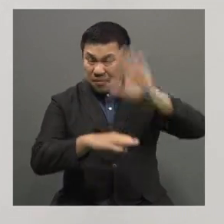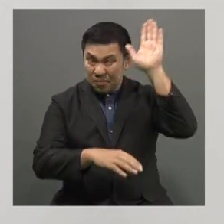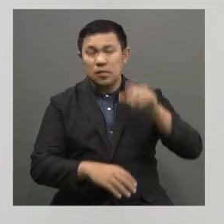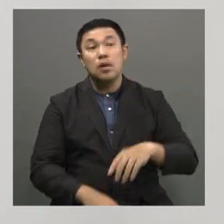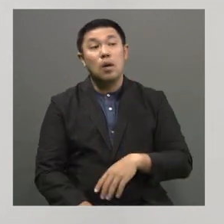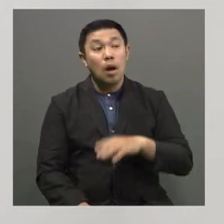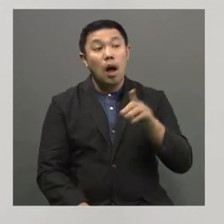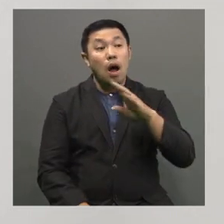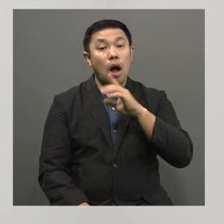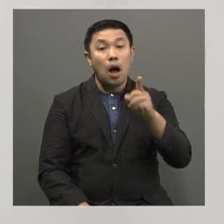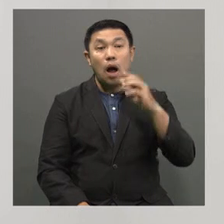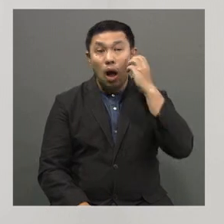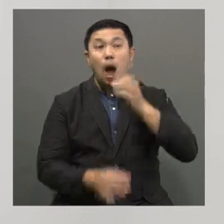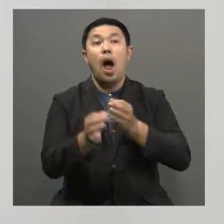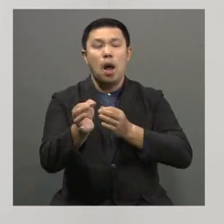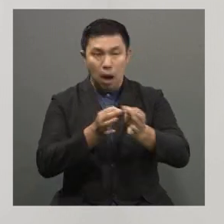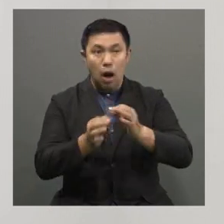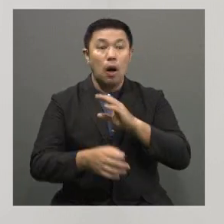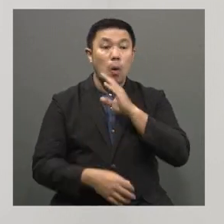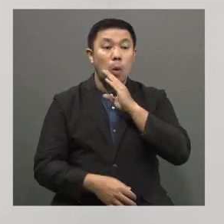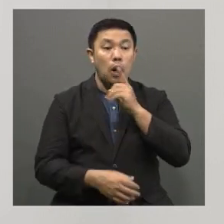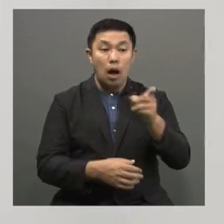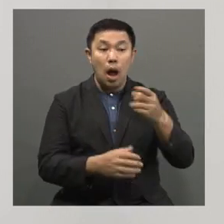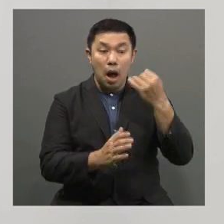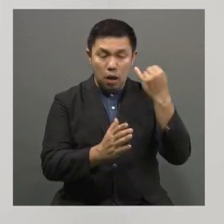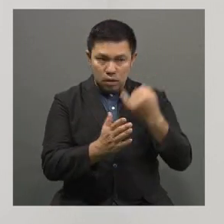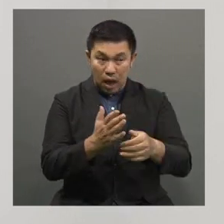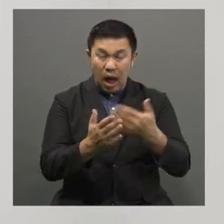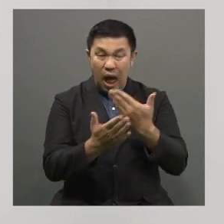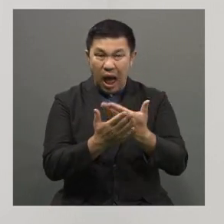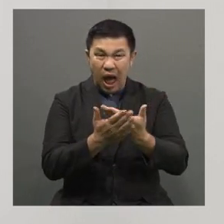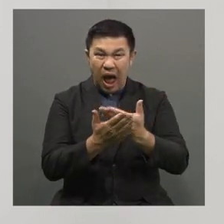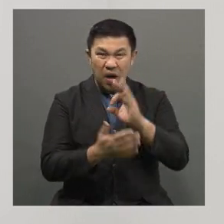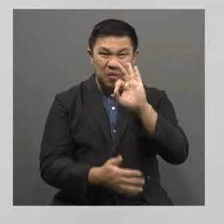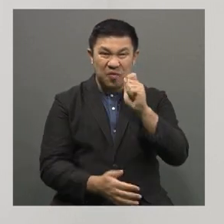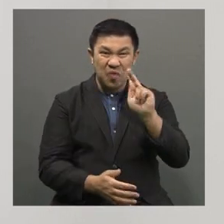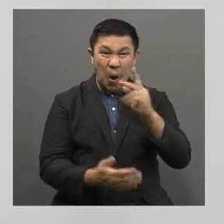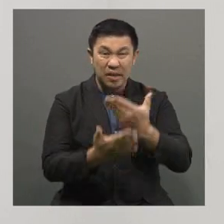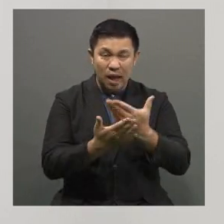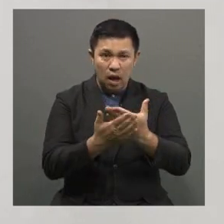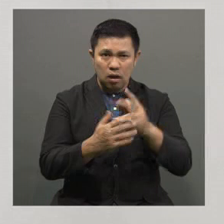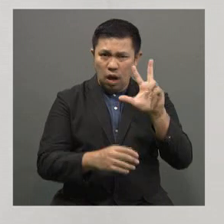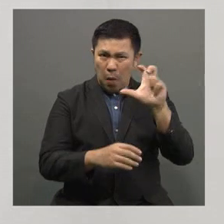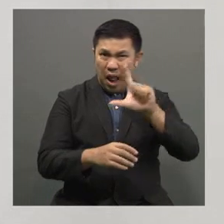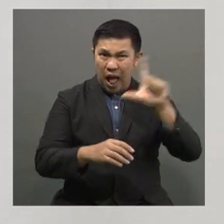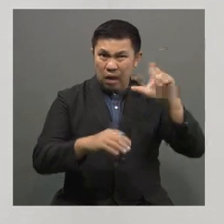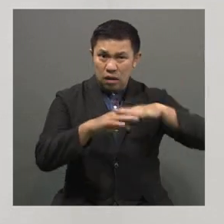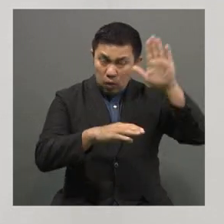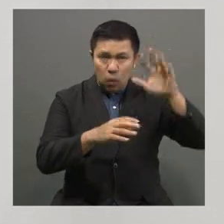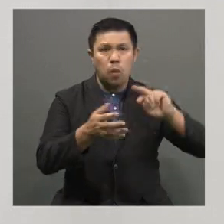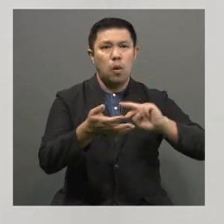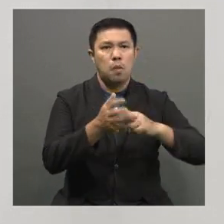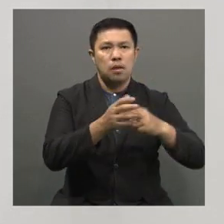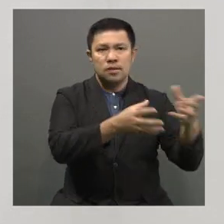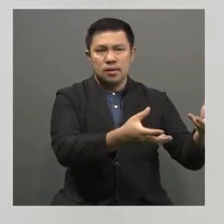ว่าปกติเนี่ยถ้าหากว่าคดีมูลฐานฟอกเงินนะแล้วมูลค่าขนาดนั้นเนี่ยมันจะต้องเข้าสู่การ